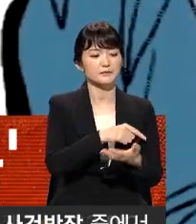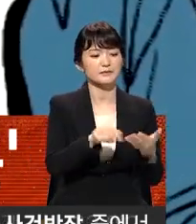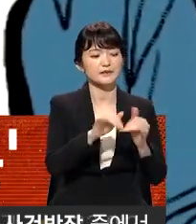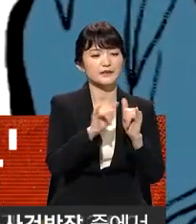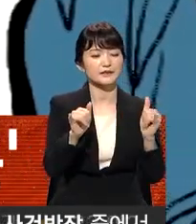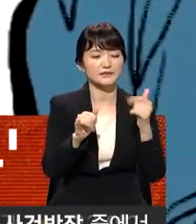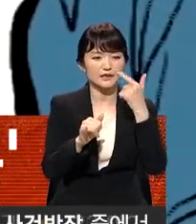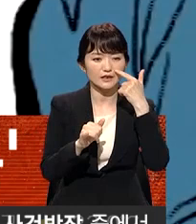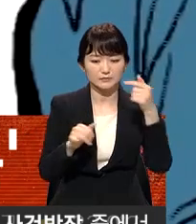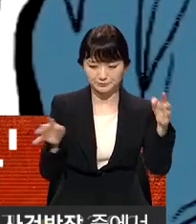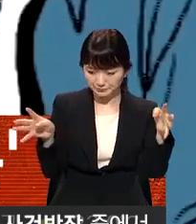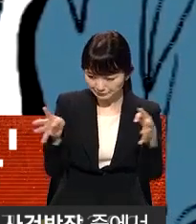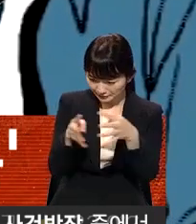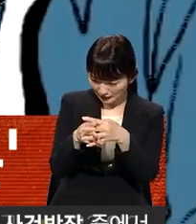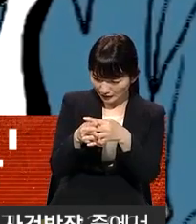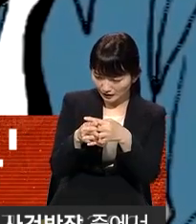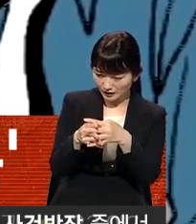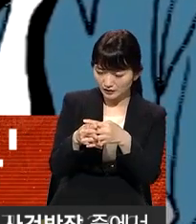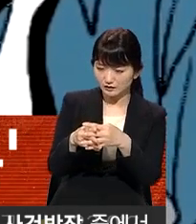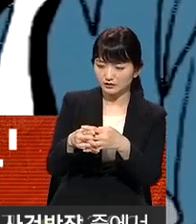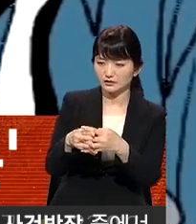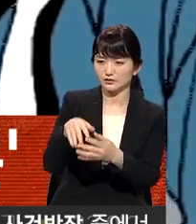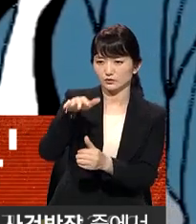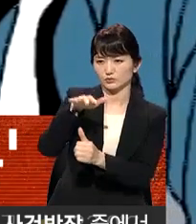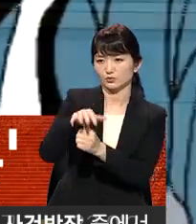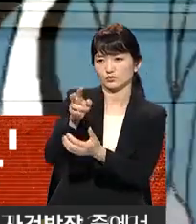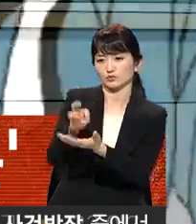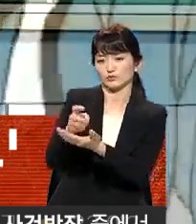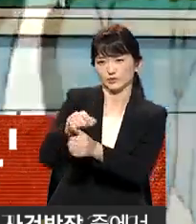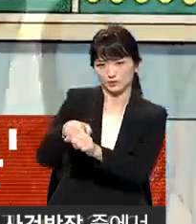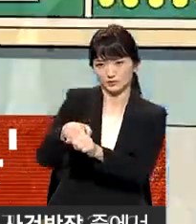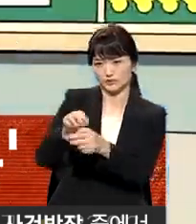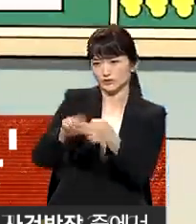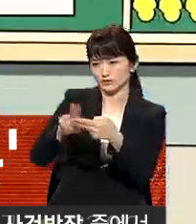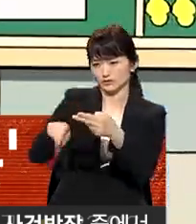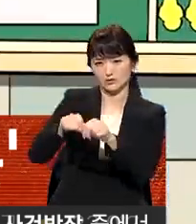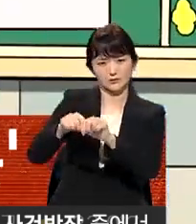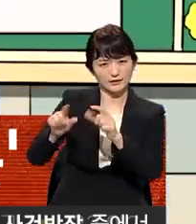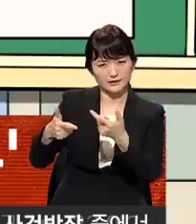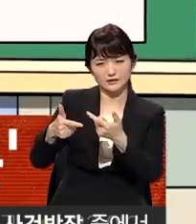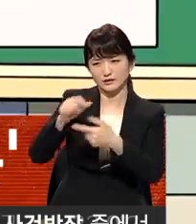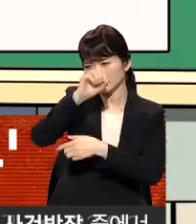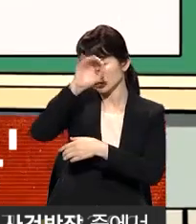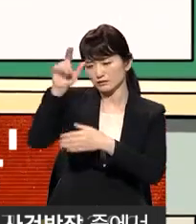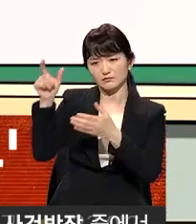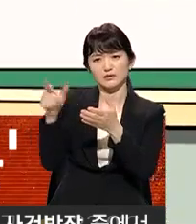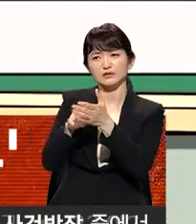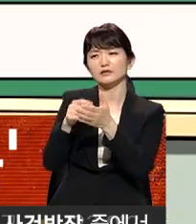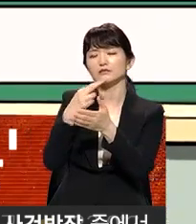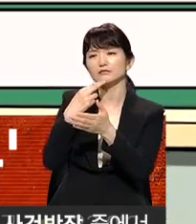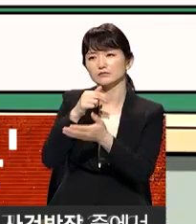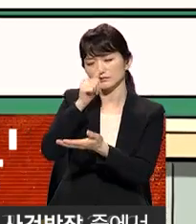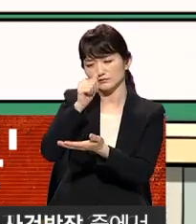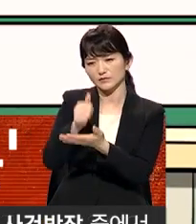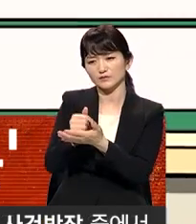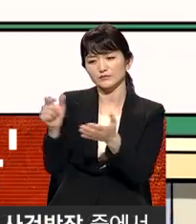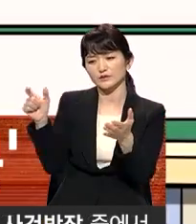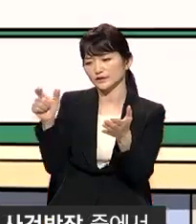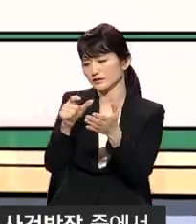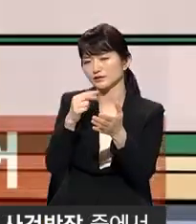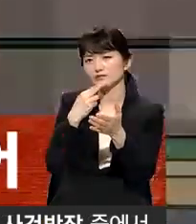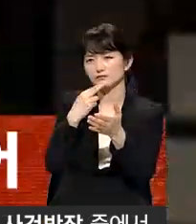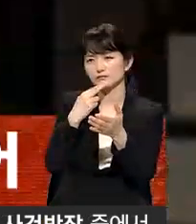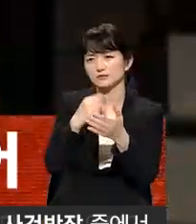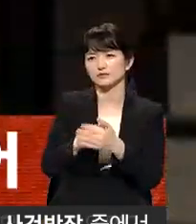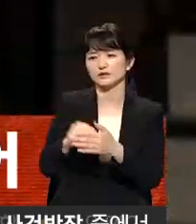소년보처분을 받았는데 다 아시지만 형사처분이 아니기 때문에 전과도 안 남고 범죄경력 자료도 기록이 안 되기 때문에